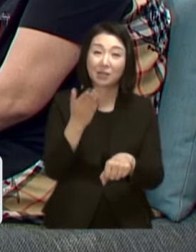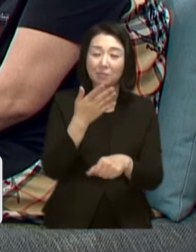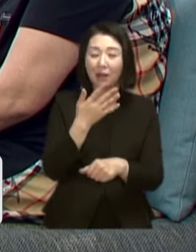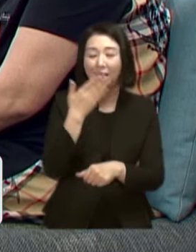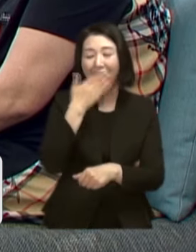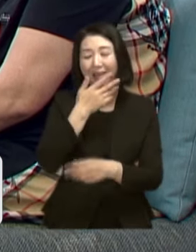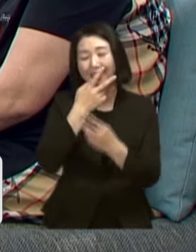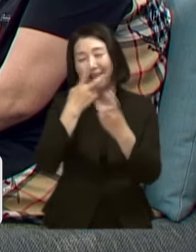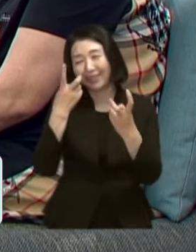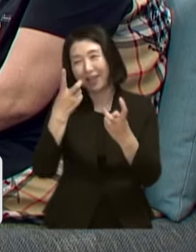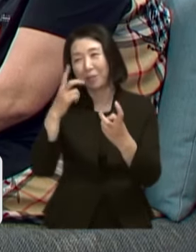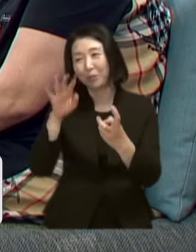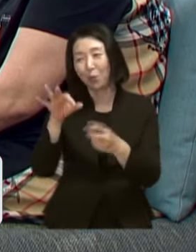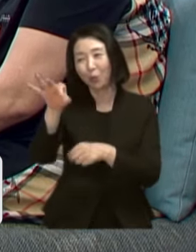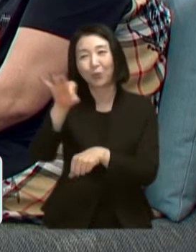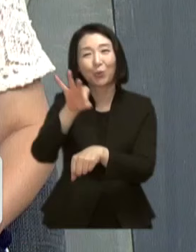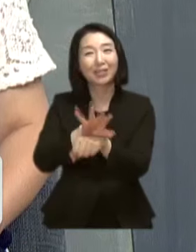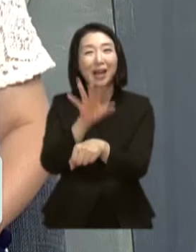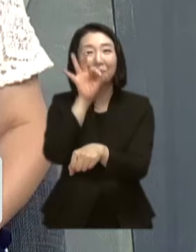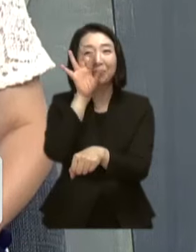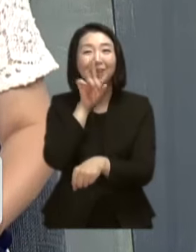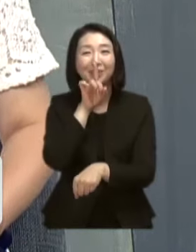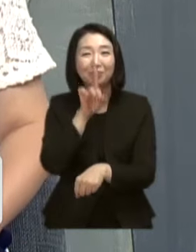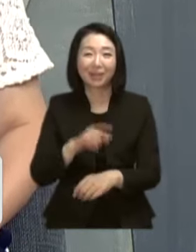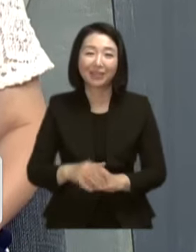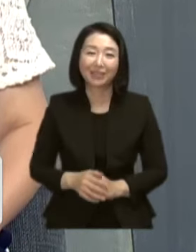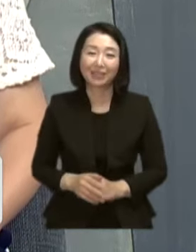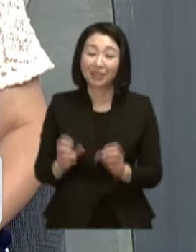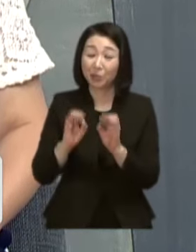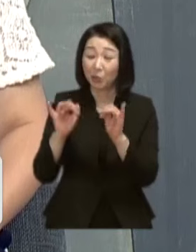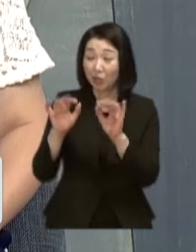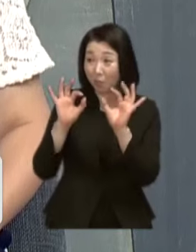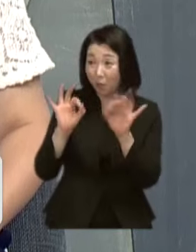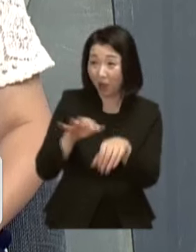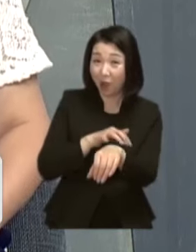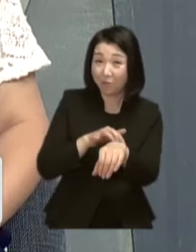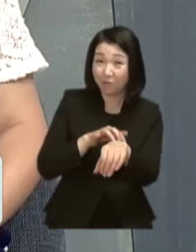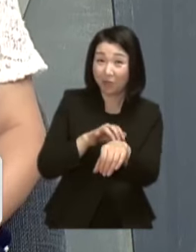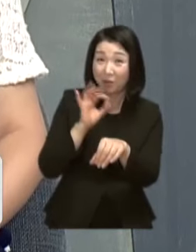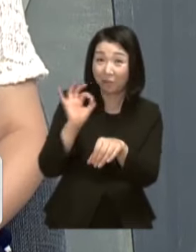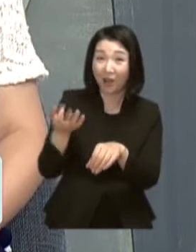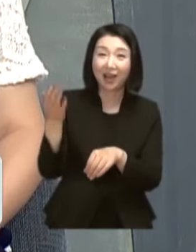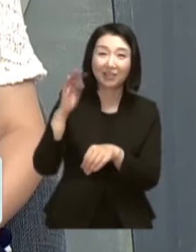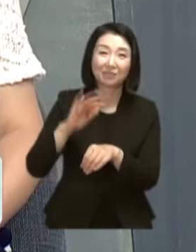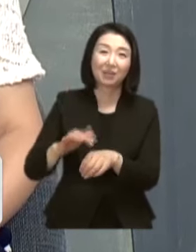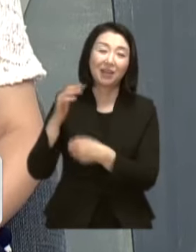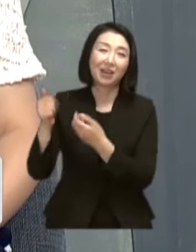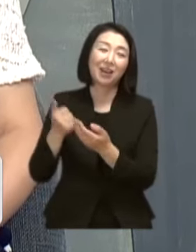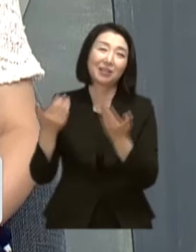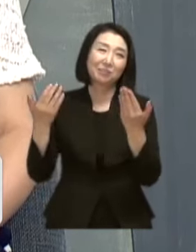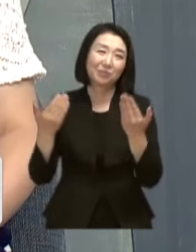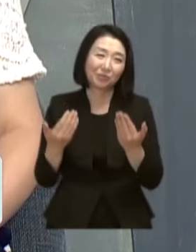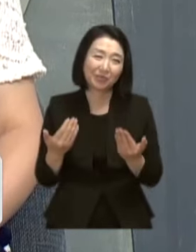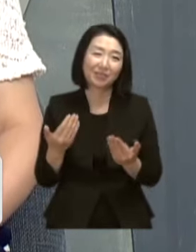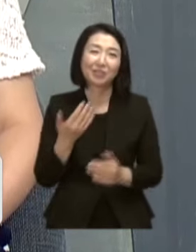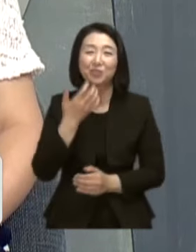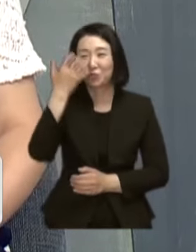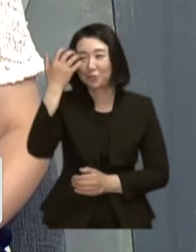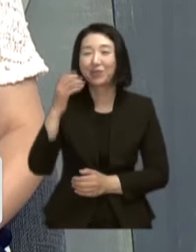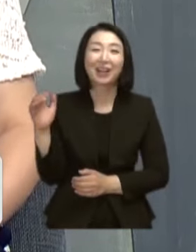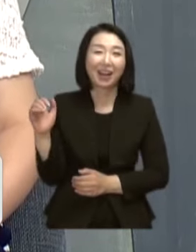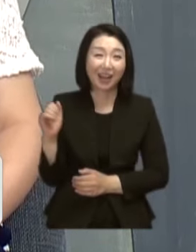살 수는 없다. 아, 그러니까 선교사님이 그곳에 우리가 보기에 불편한 침대일 수 있지만 하나님이 주시는 정말 그 꿈을